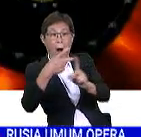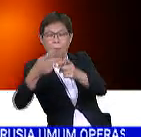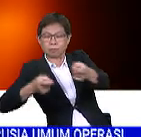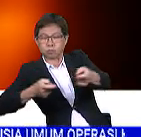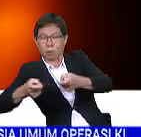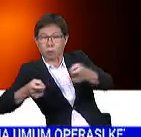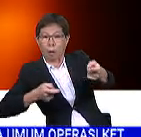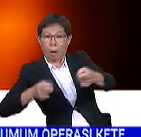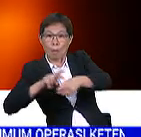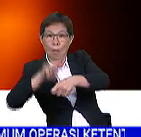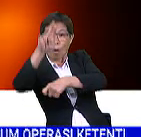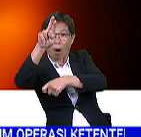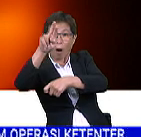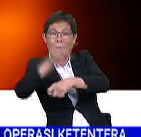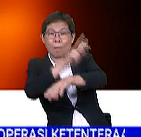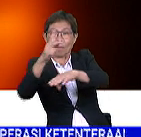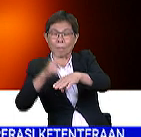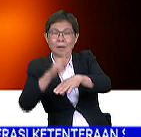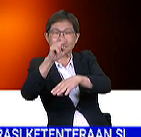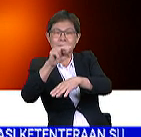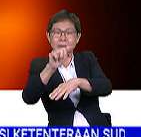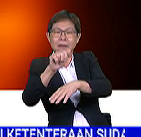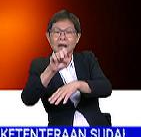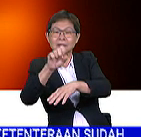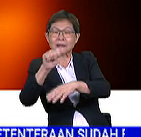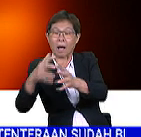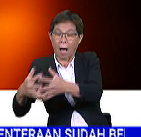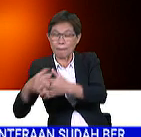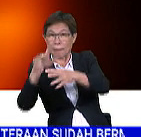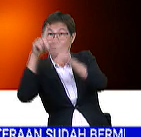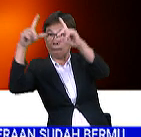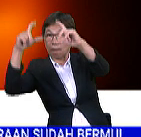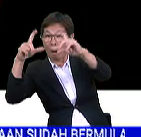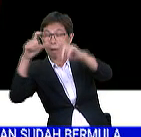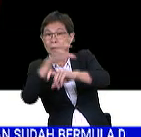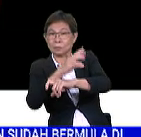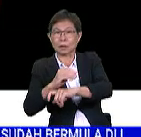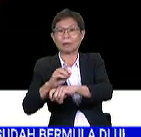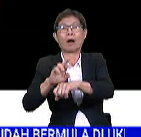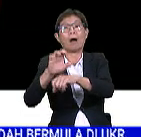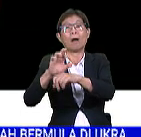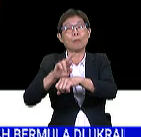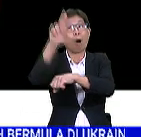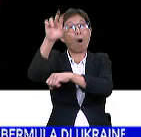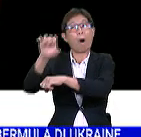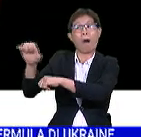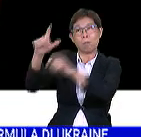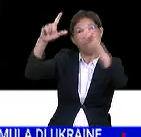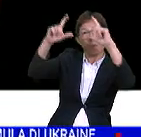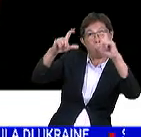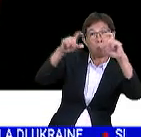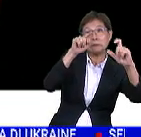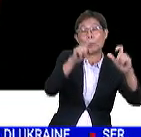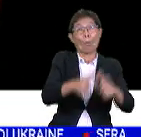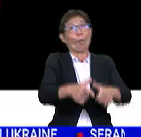pentadbiran aeronautik dan angkasa lepas kebangsaan NASA, Amerika Syarikat dan Agensi Angkasa Lepas Eropah. Letusan solar berkenaan